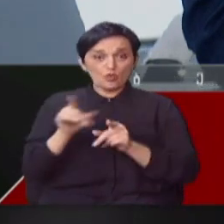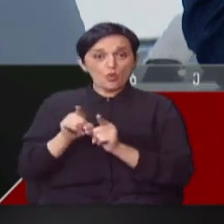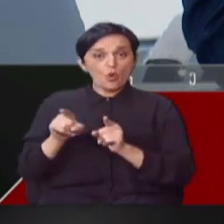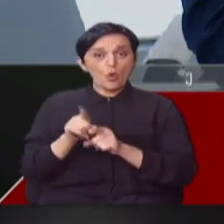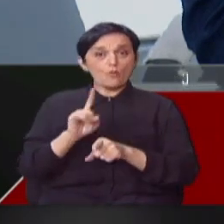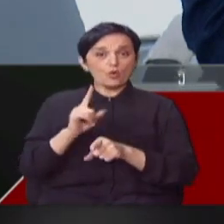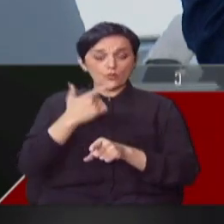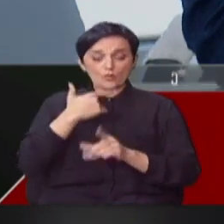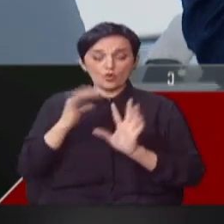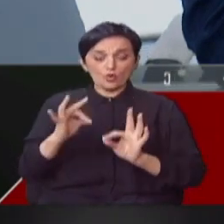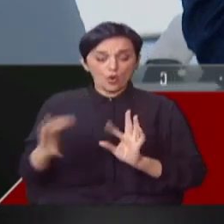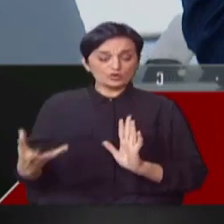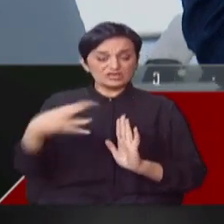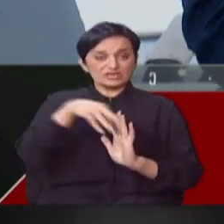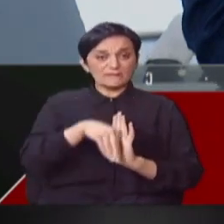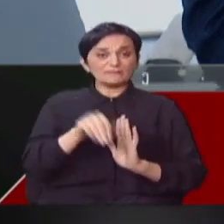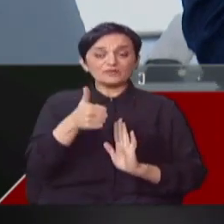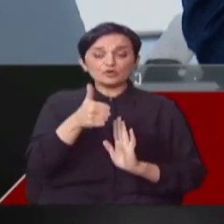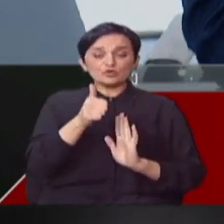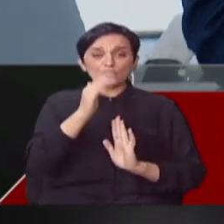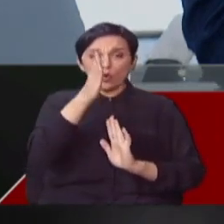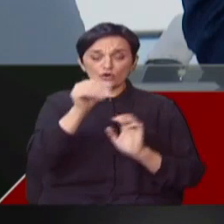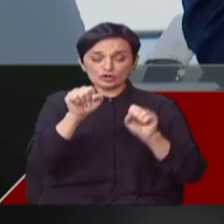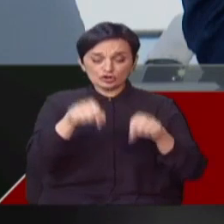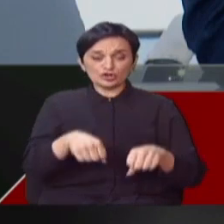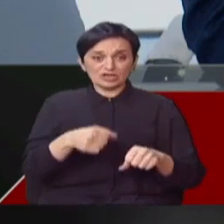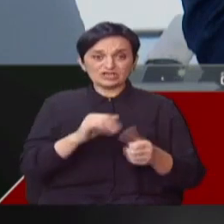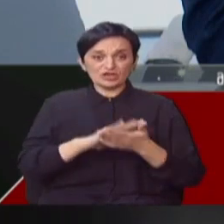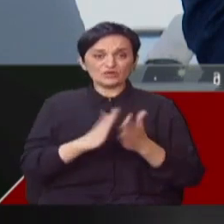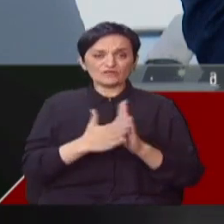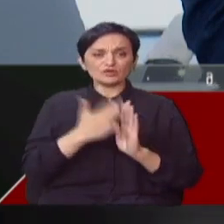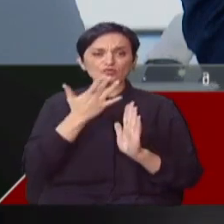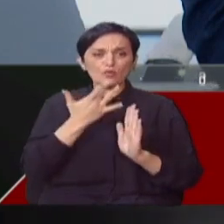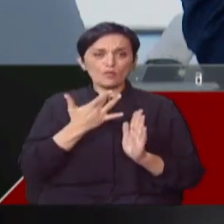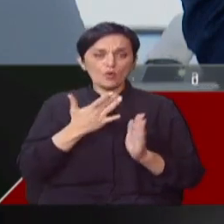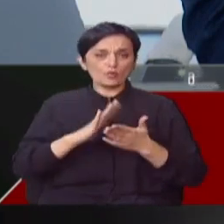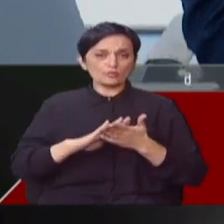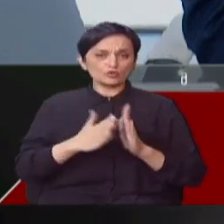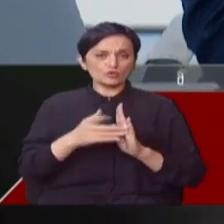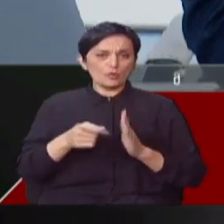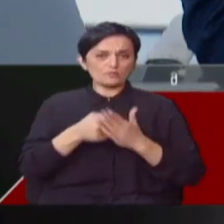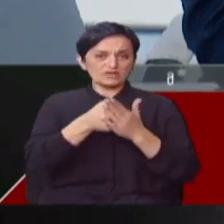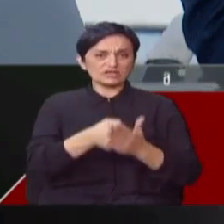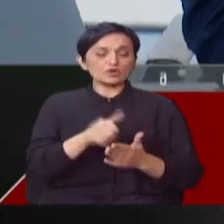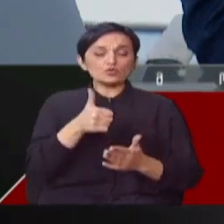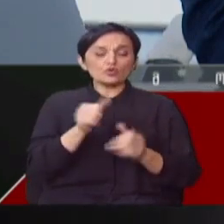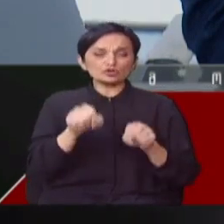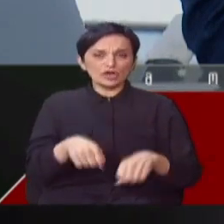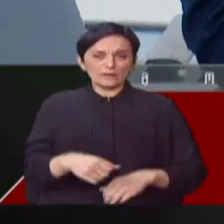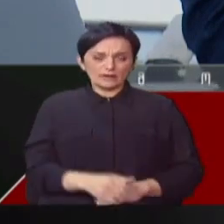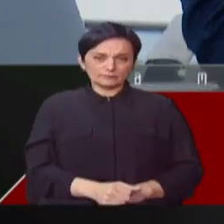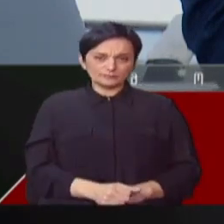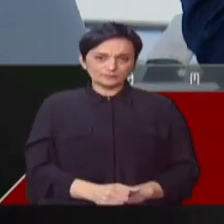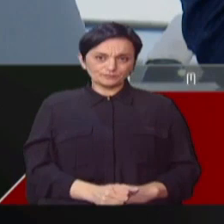construcțiul lobisken. Rogor, ai câteva șesad lebeli, ai am vitarebis, politicul Gomareubis, Mihceva, rogor șeidle.